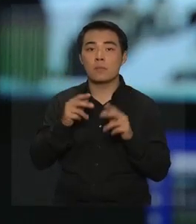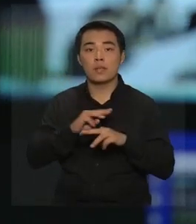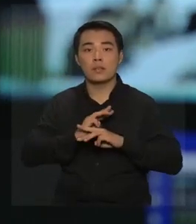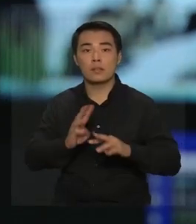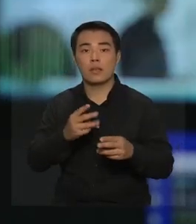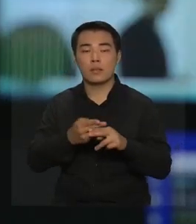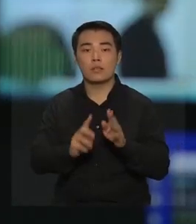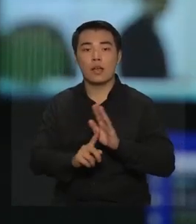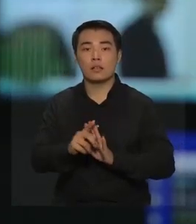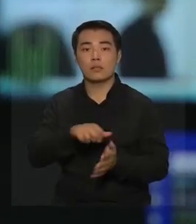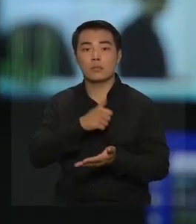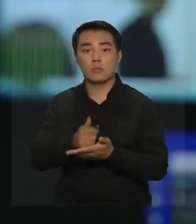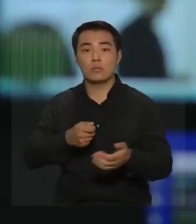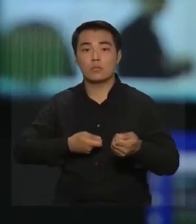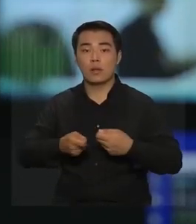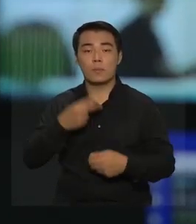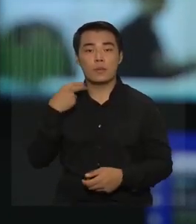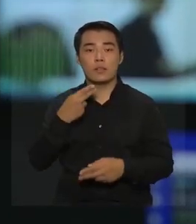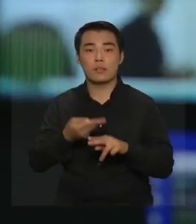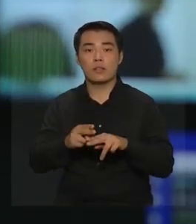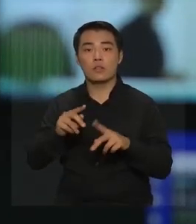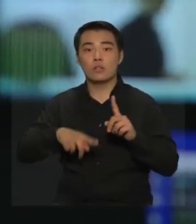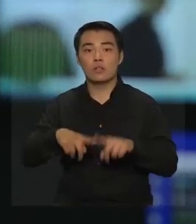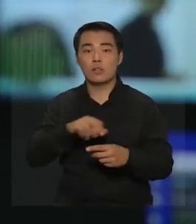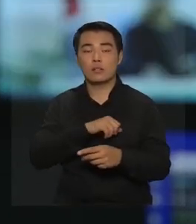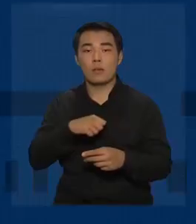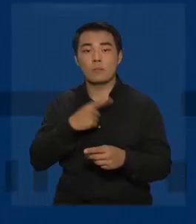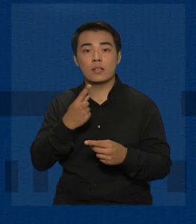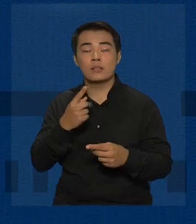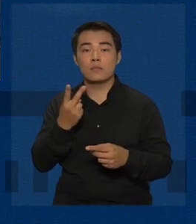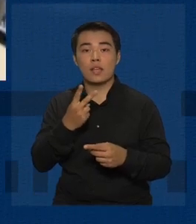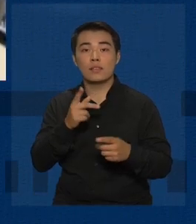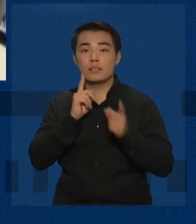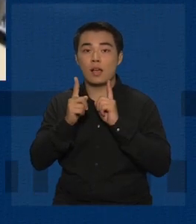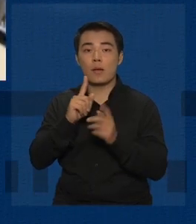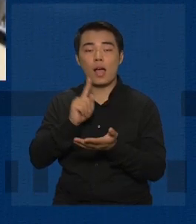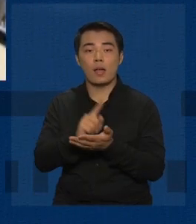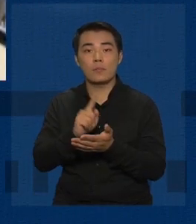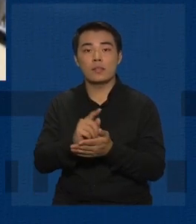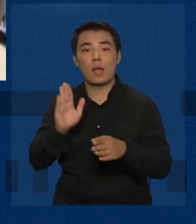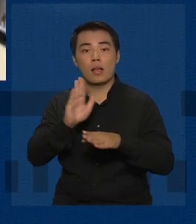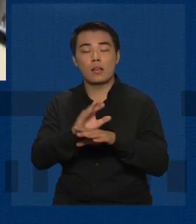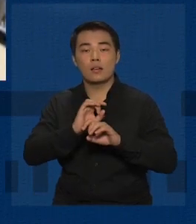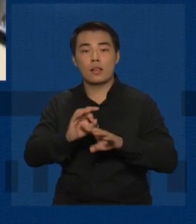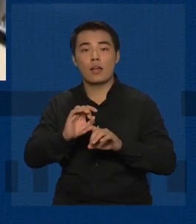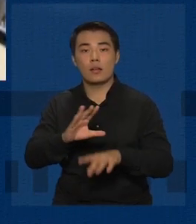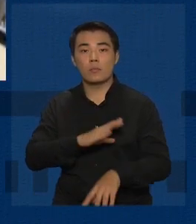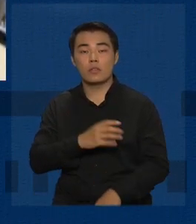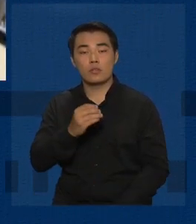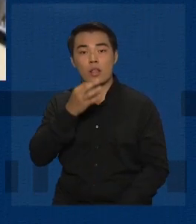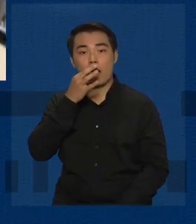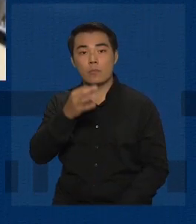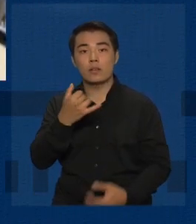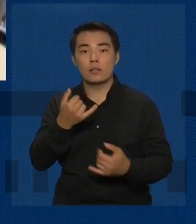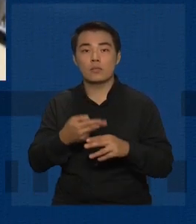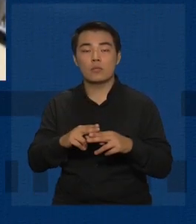басылым томдарының жетекшілері президент ұлттық құрылтайдың екінші отырысында қойған міндеттерді орындау туралы баяндады. Еске салайық,